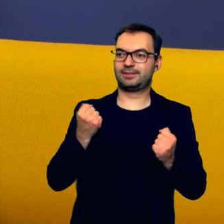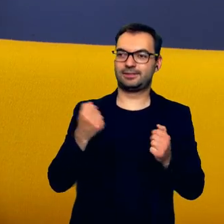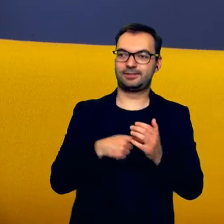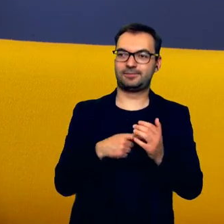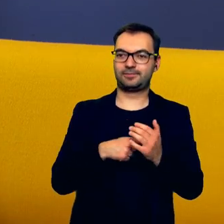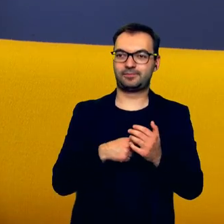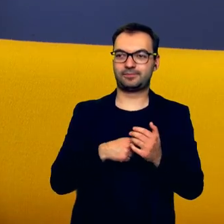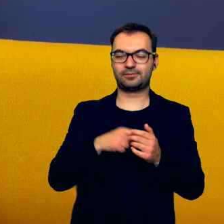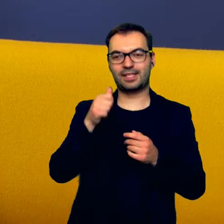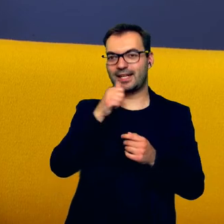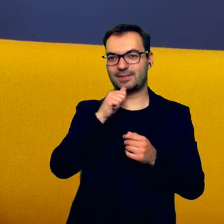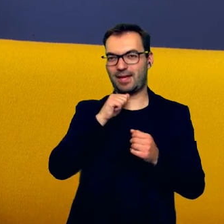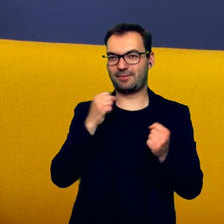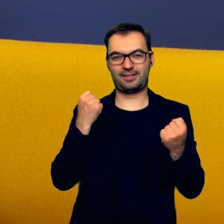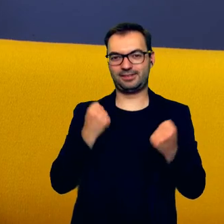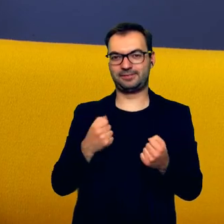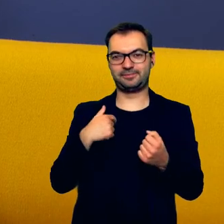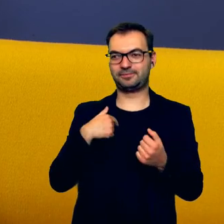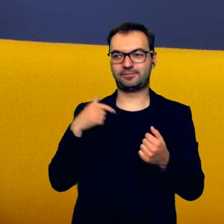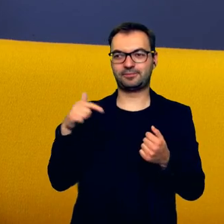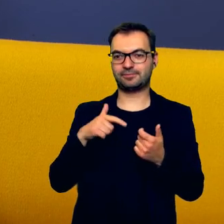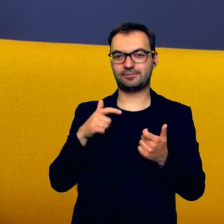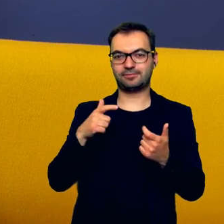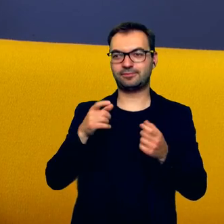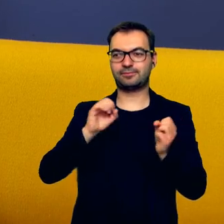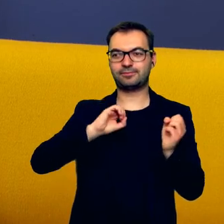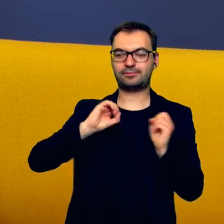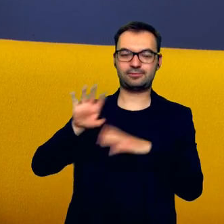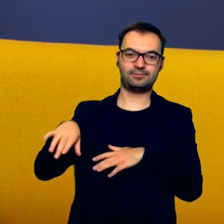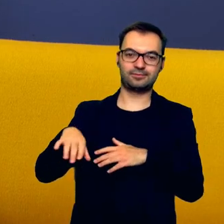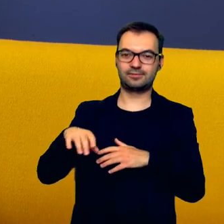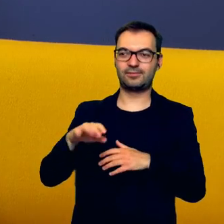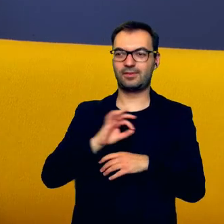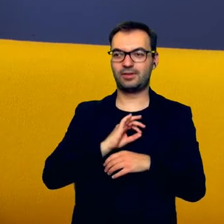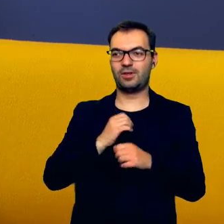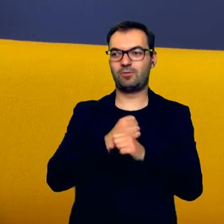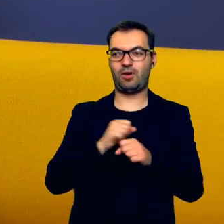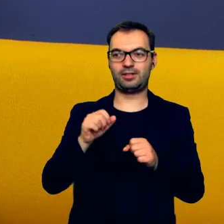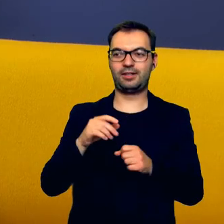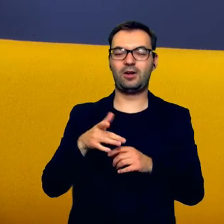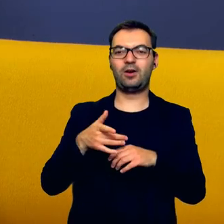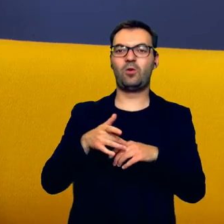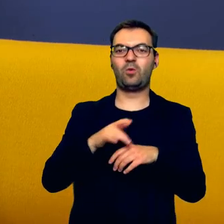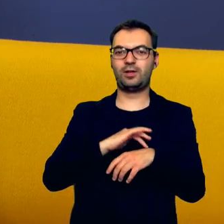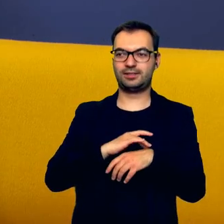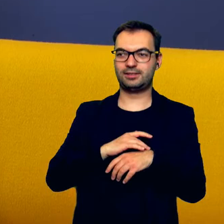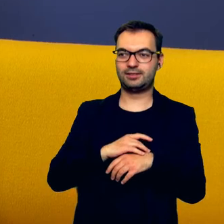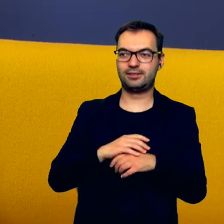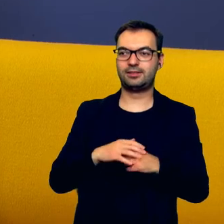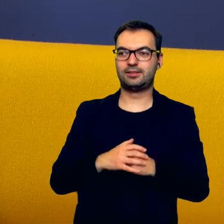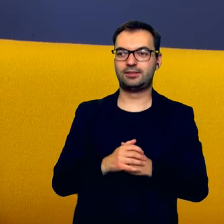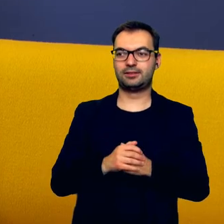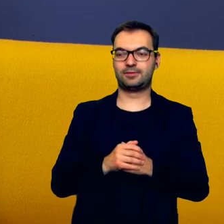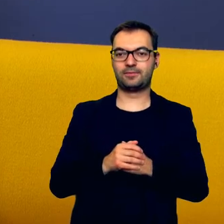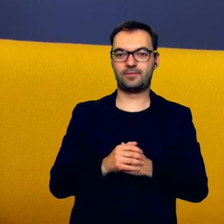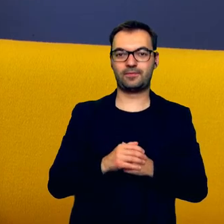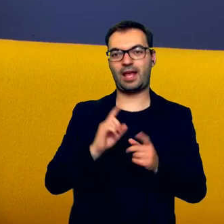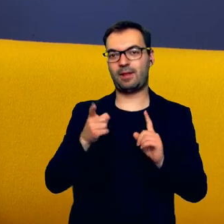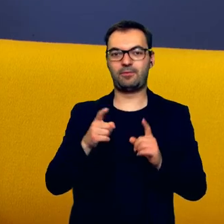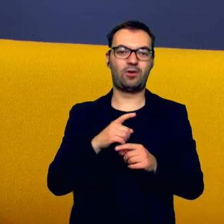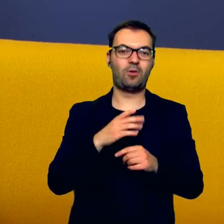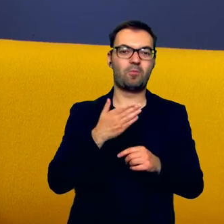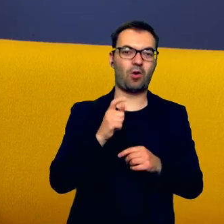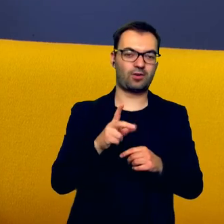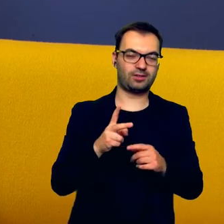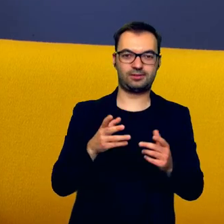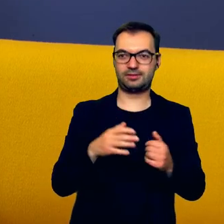daleko posunięty eksperyment, żebym porzucił mojego bohatera Edwarda całkiem, albo Eberharda